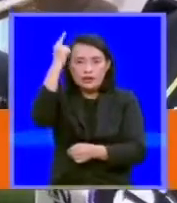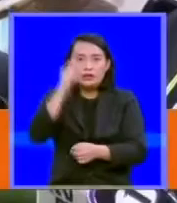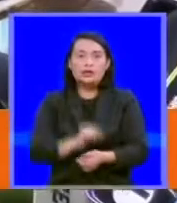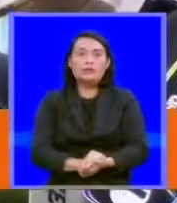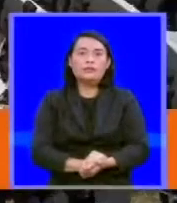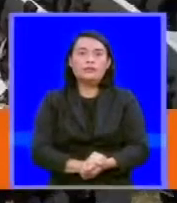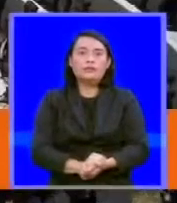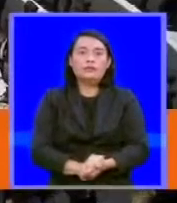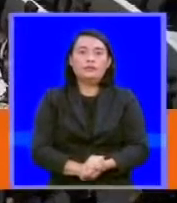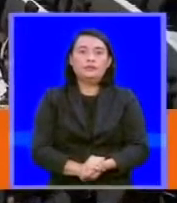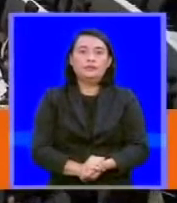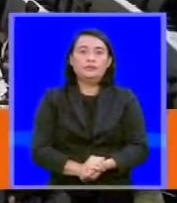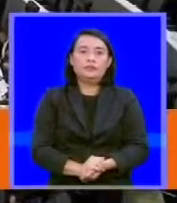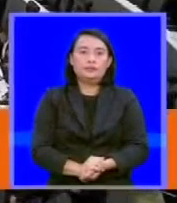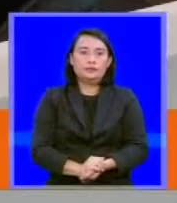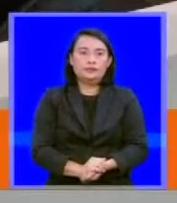จะ